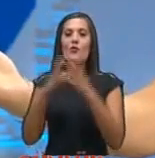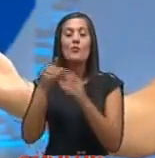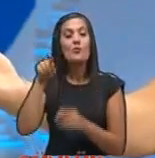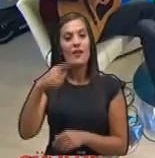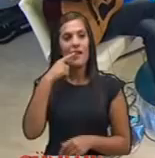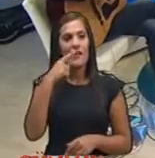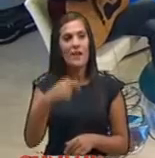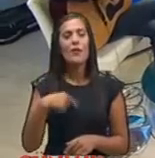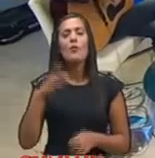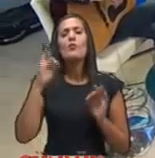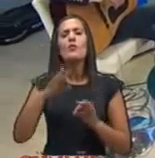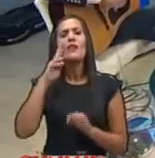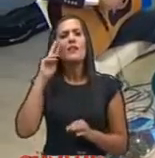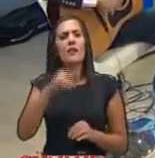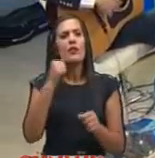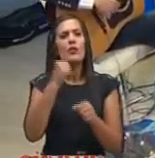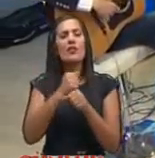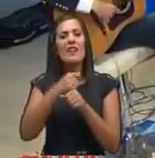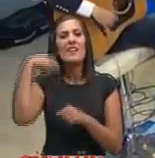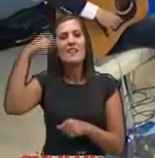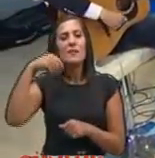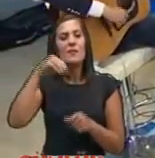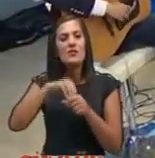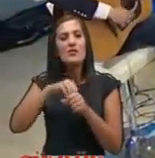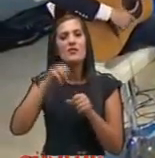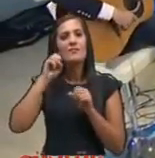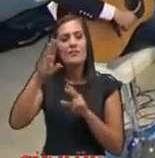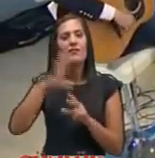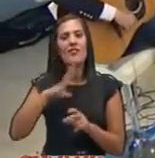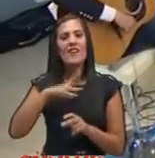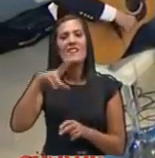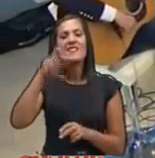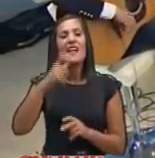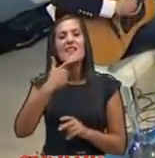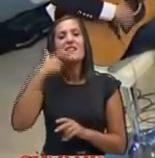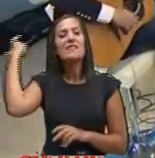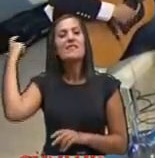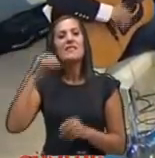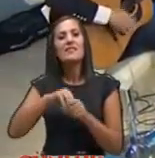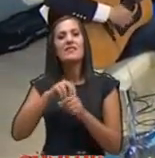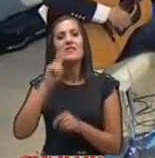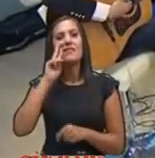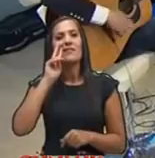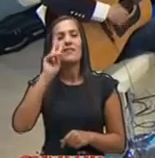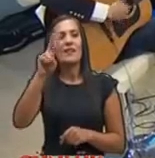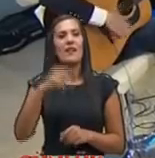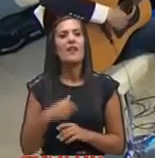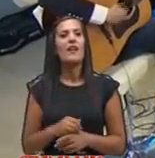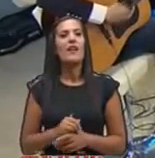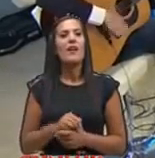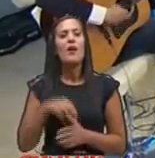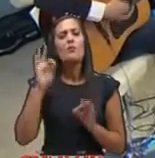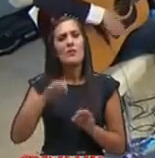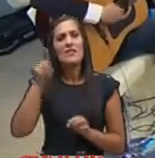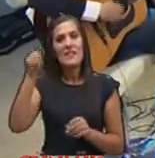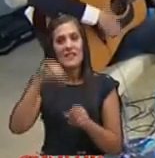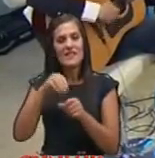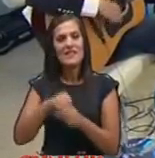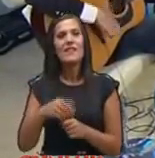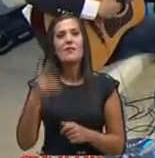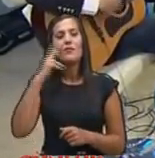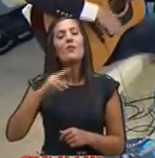biraz beraber çalış, şey yapsaydık keşke, ve beraber söyleseydik. Belki hiç belli olmaz, yollarımız daha kesişecek gibi geliyor. İnşallah, inşallah. Artun. Buyurun efendim, biz de